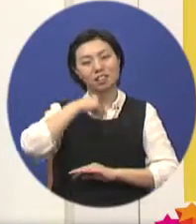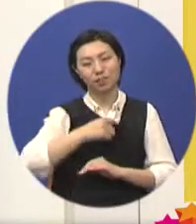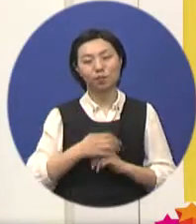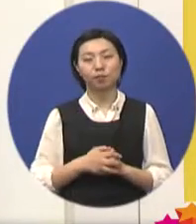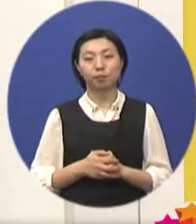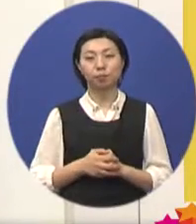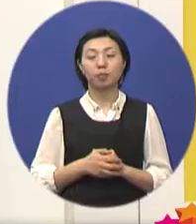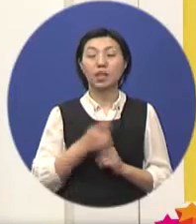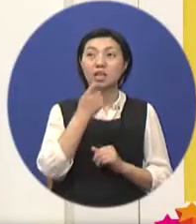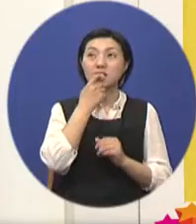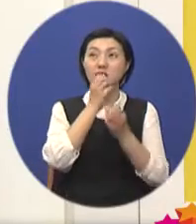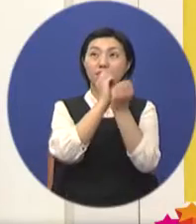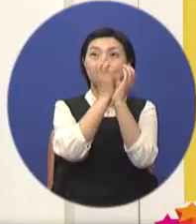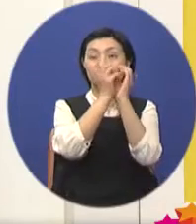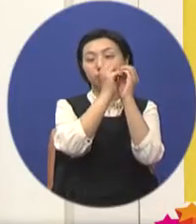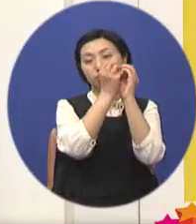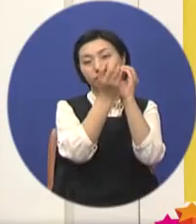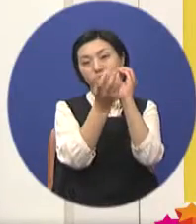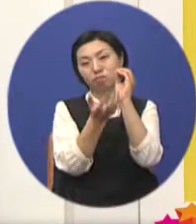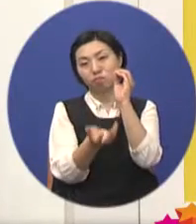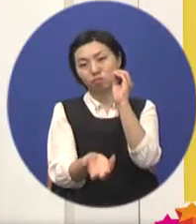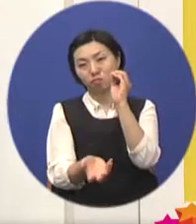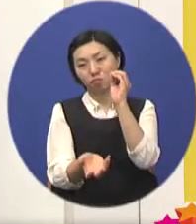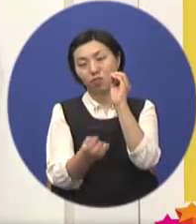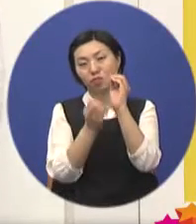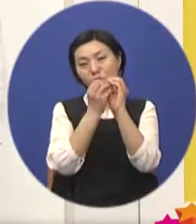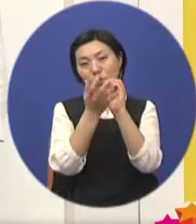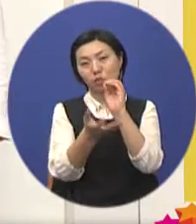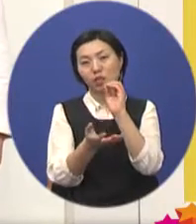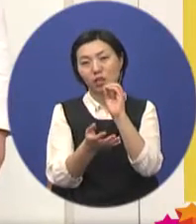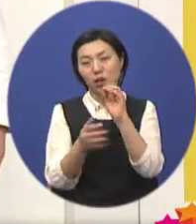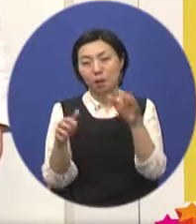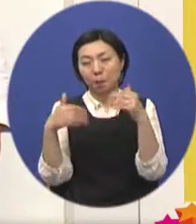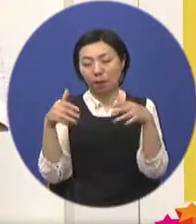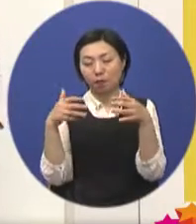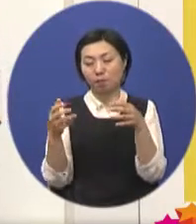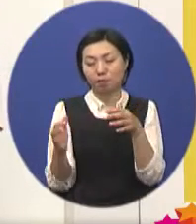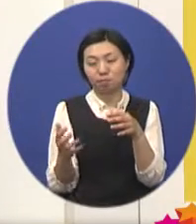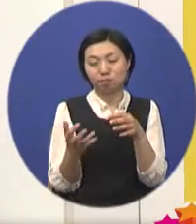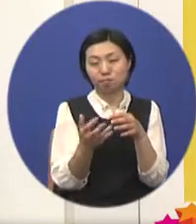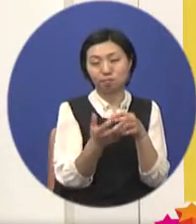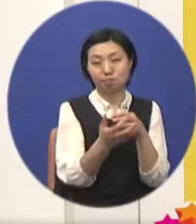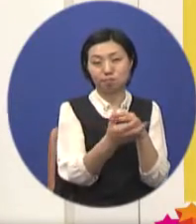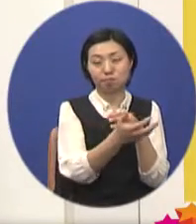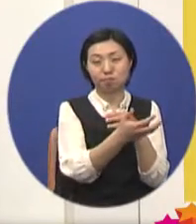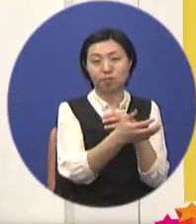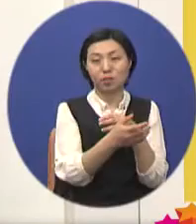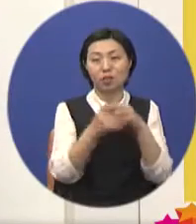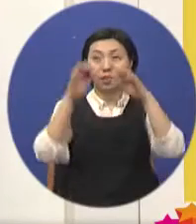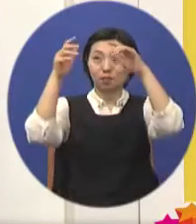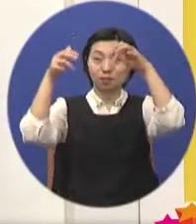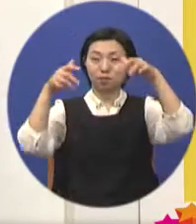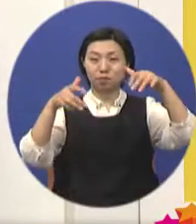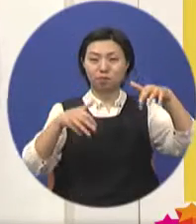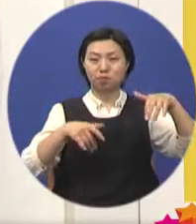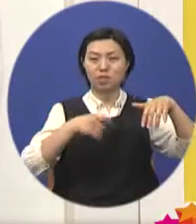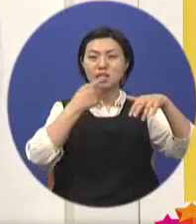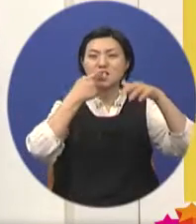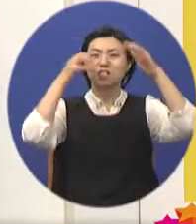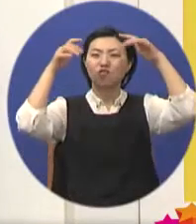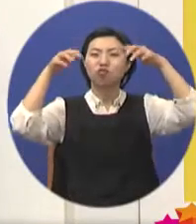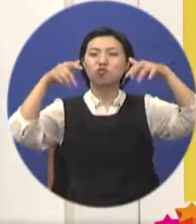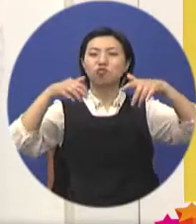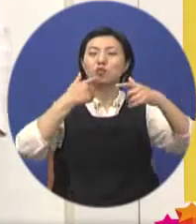벚꽃이 떨어지면요 바닥에 있다가 바람이 좀 불면 눈꽃 내리는 것처럼 예, 예. 눈꽃처럼 예.